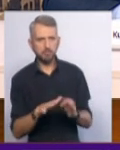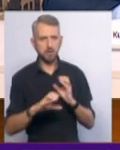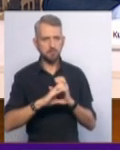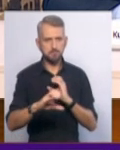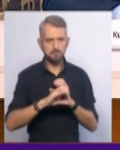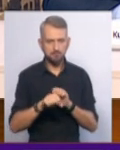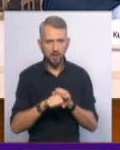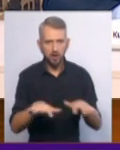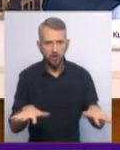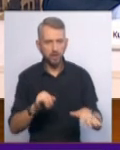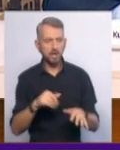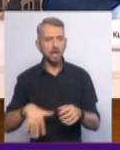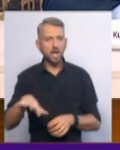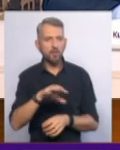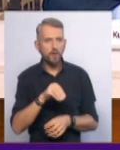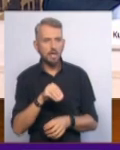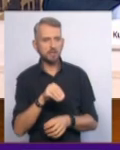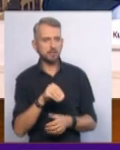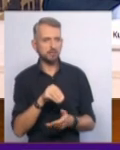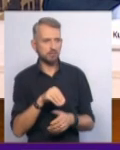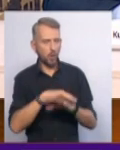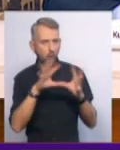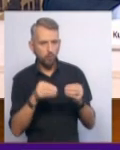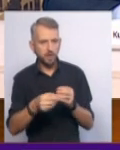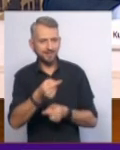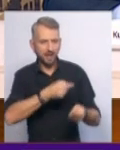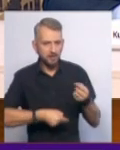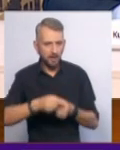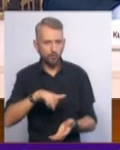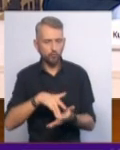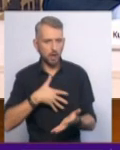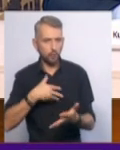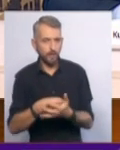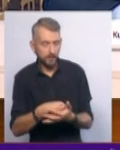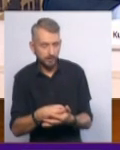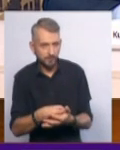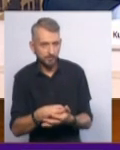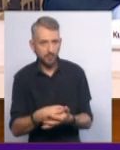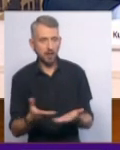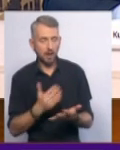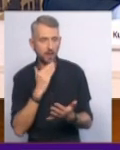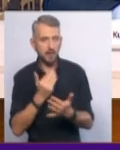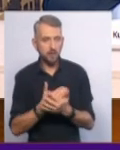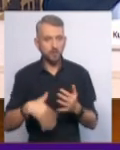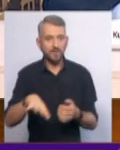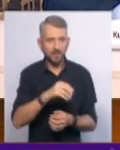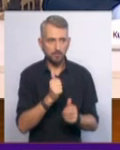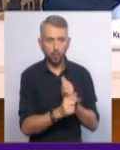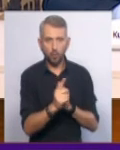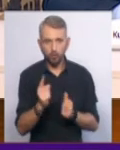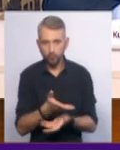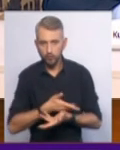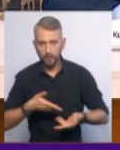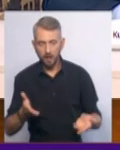і весь комплекс назад в комунальну власність, яка належить всім, кожному з нас,